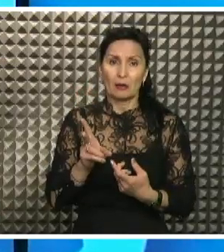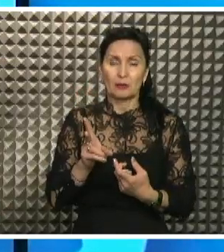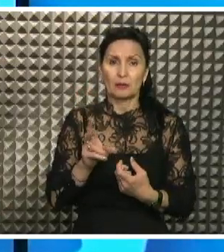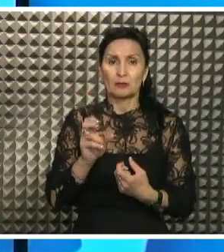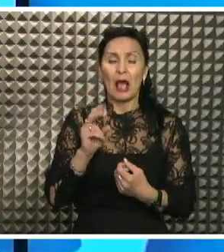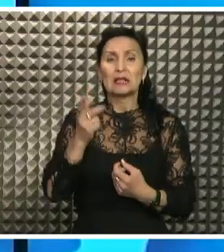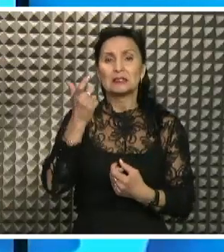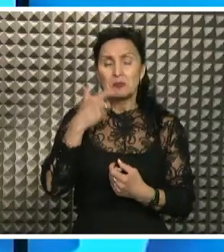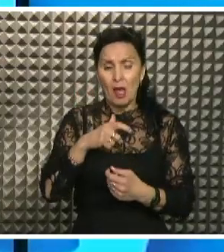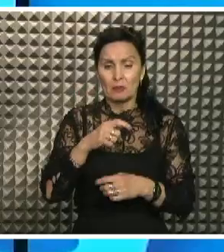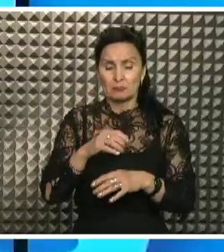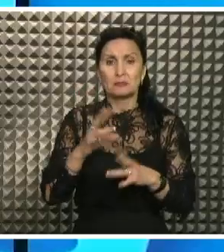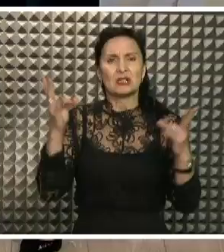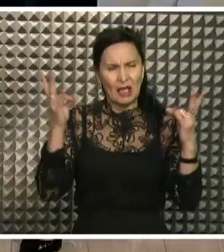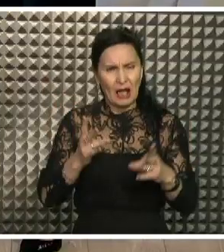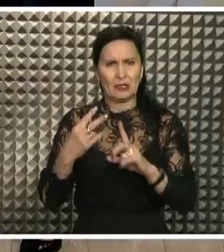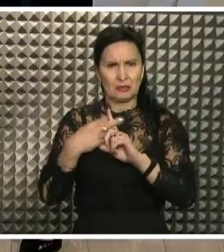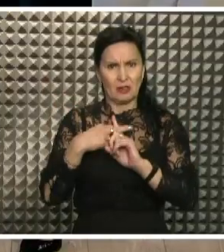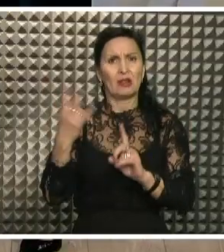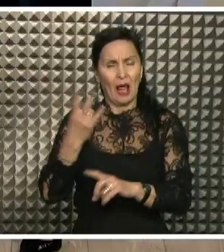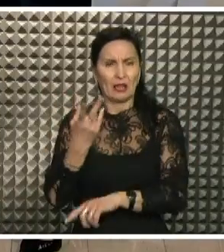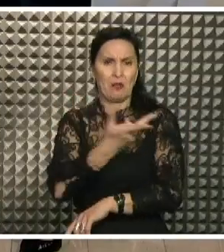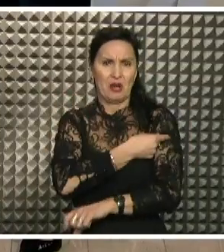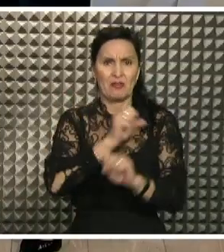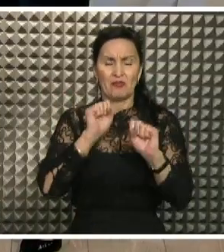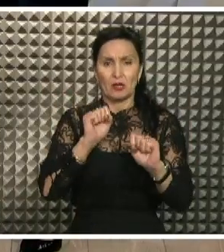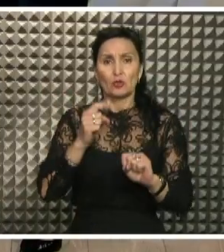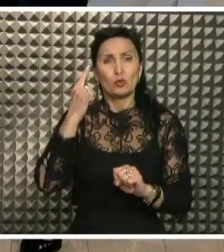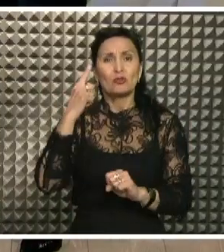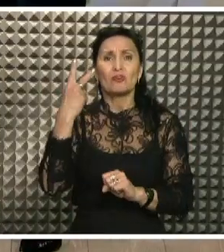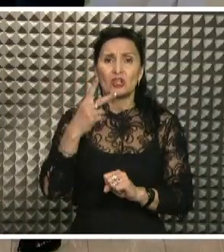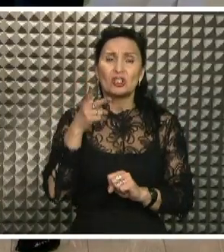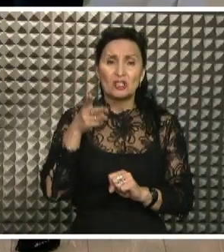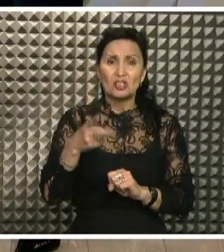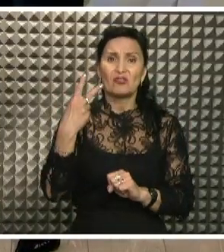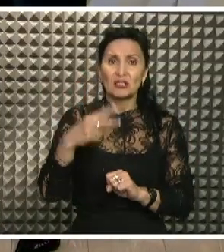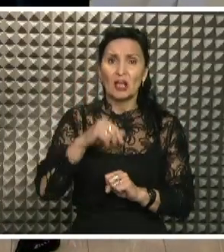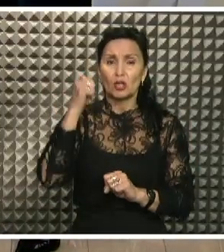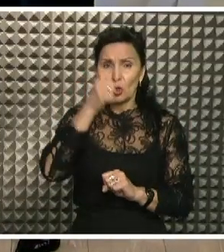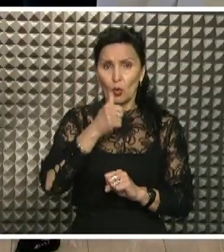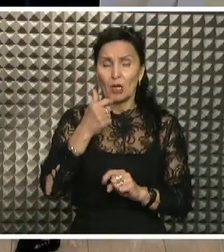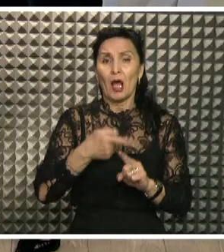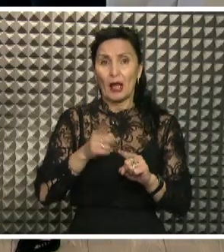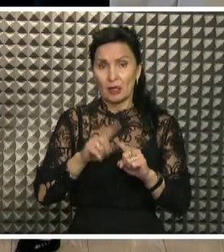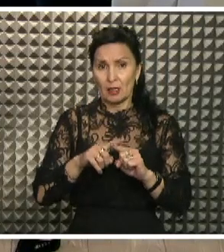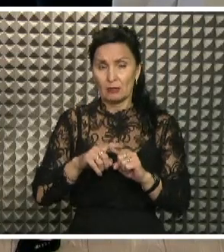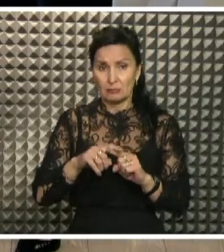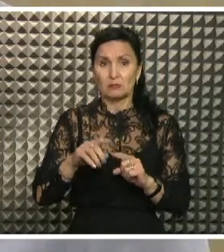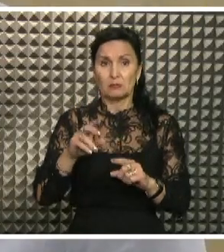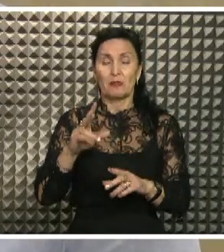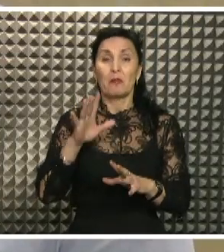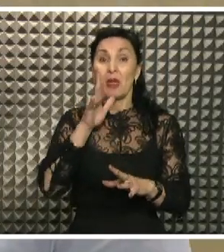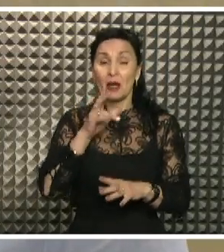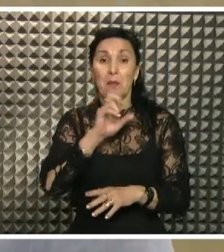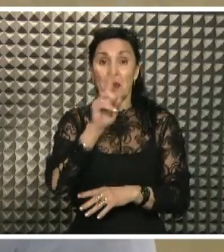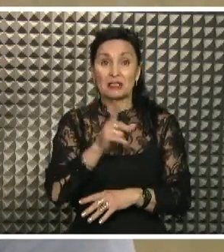Как себя настроить на то, что надо, все-таки надо прививаться? Ну вот я думаю, 2020 год – это как раз онлайн-версия мира без прививок, за